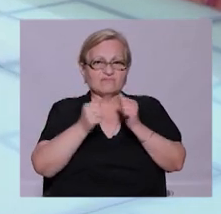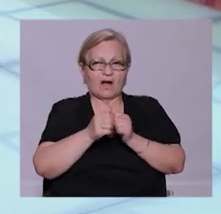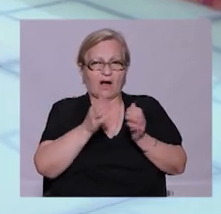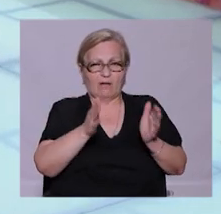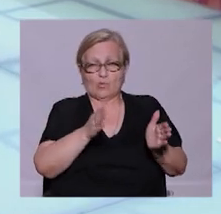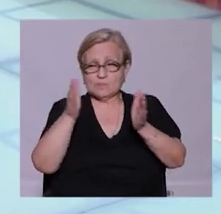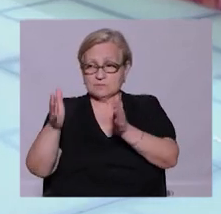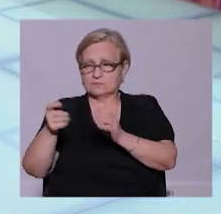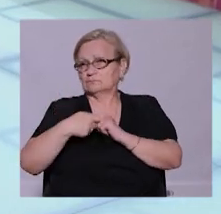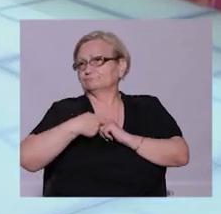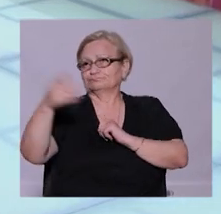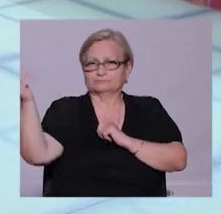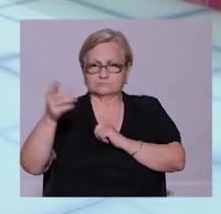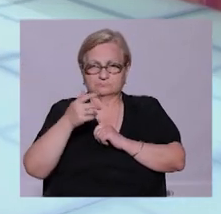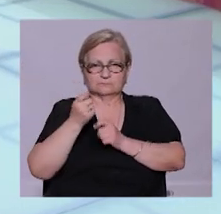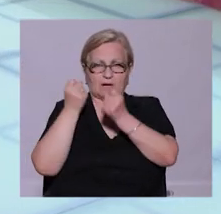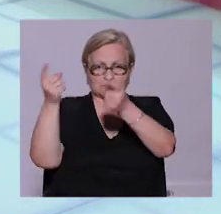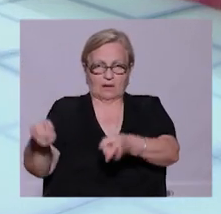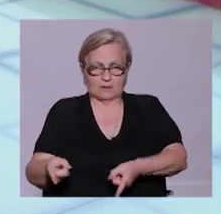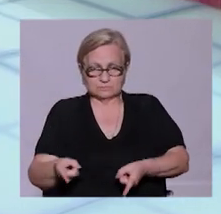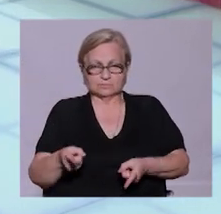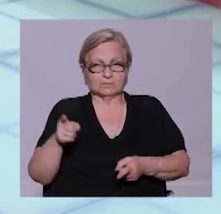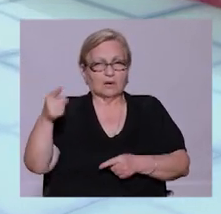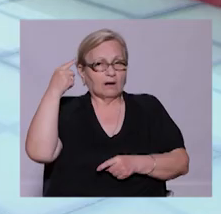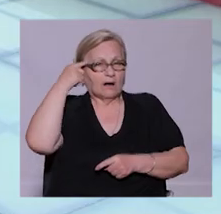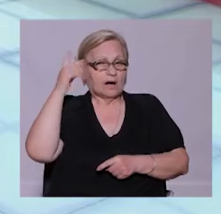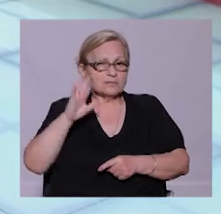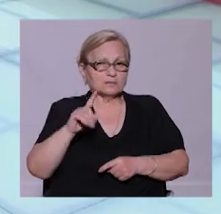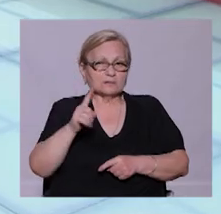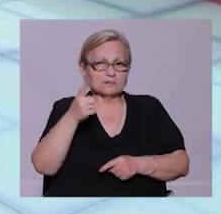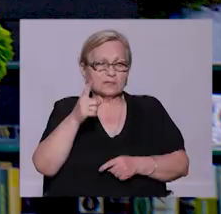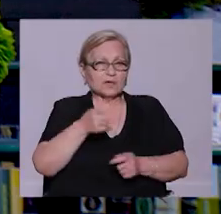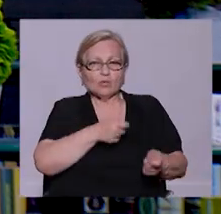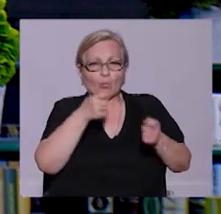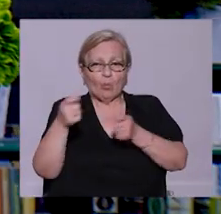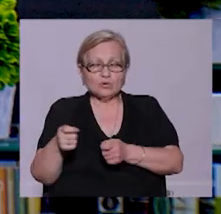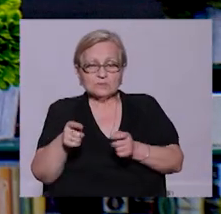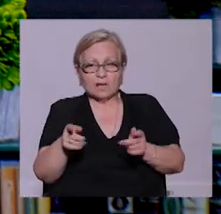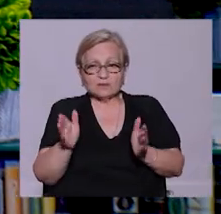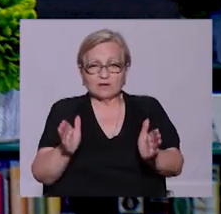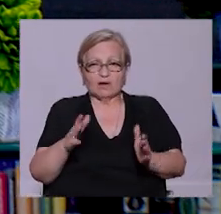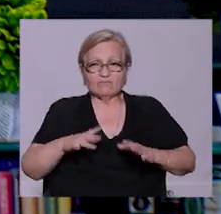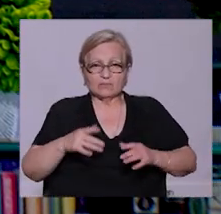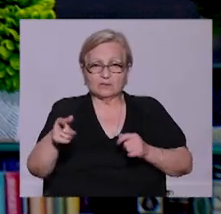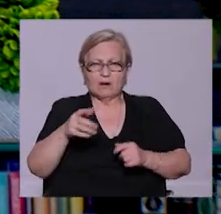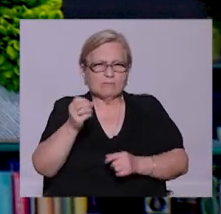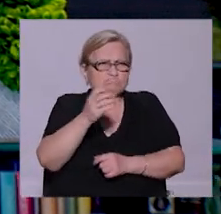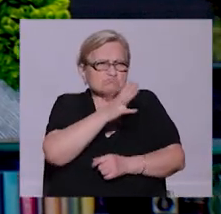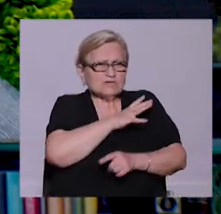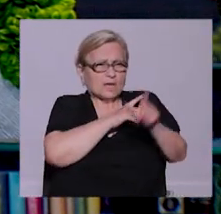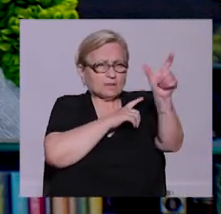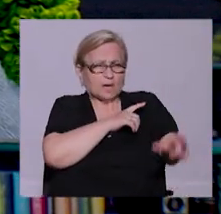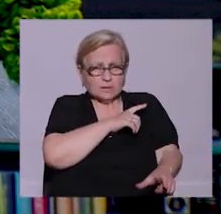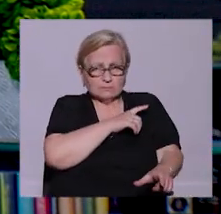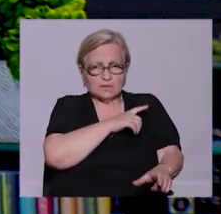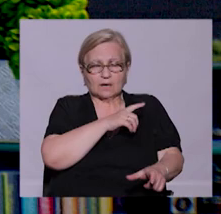და აქაც მისი დაუფიქრებლობა და სიფიცხე ჩანს. ერთხელაც არ გაუჩნდა კითხვა, თუ რატომ გამოატანა ვაჭარმა, რომელსაც იმდენი სიმდიდრე